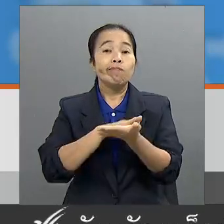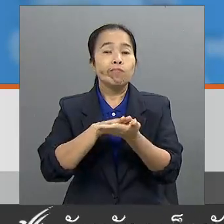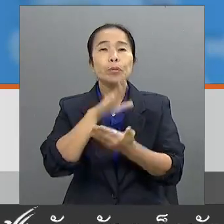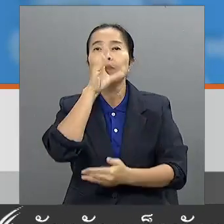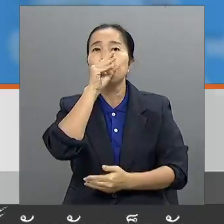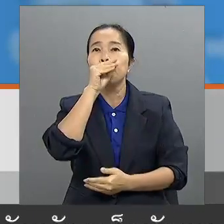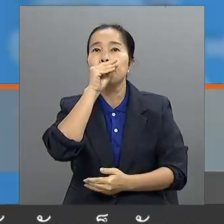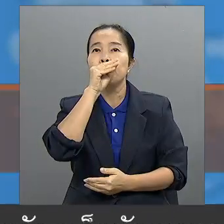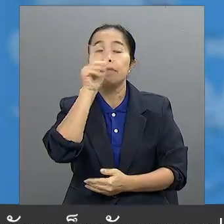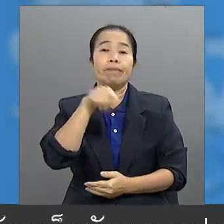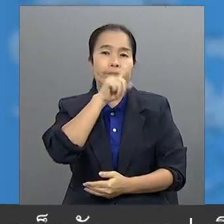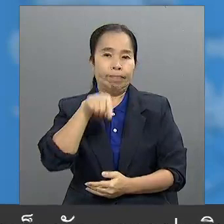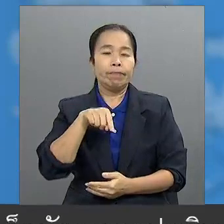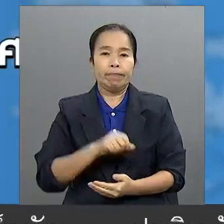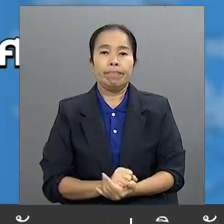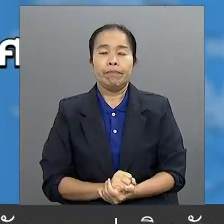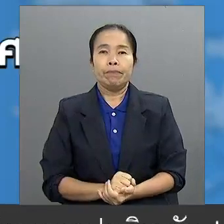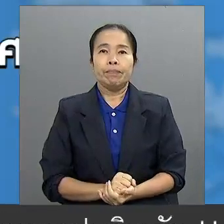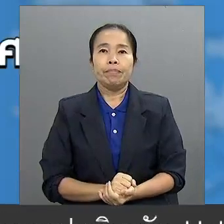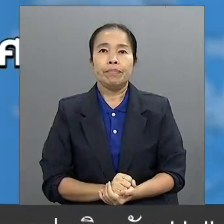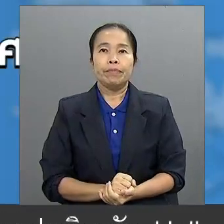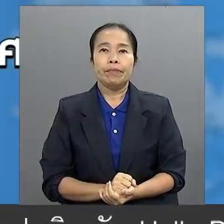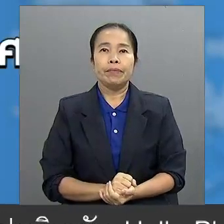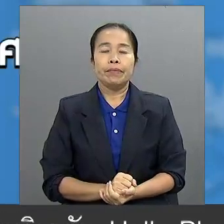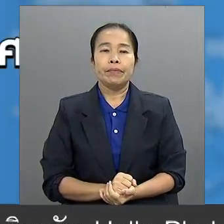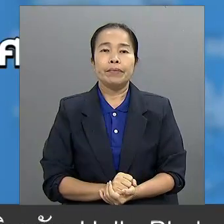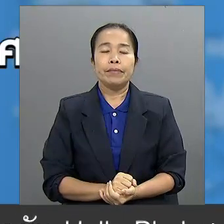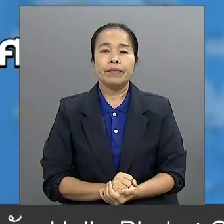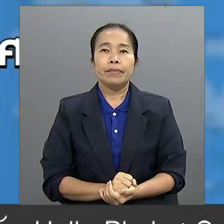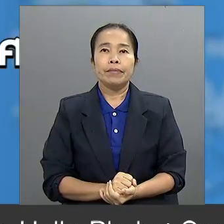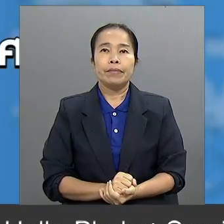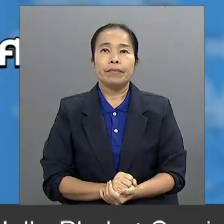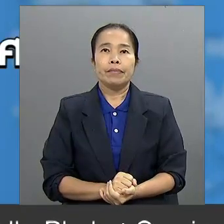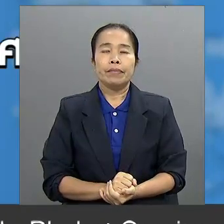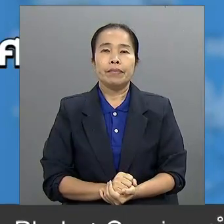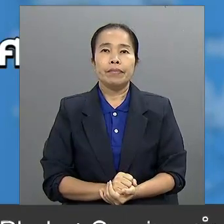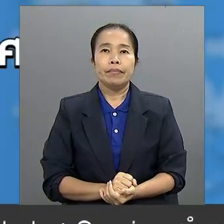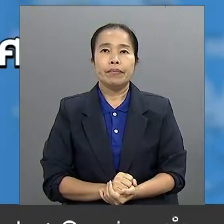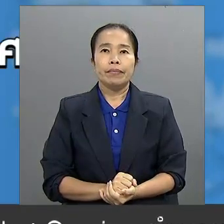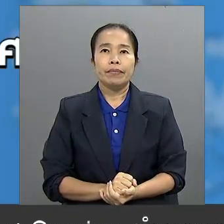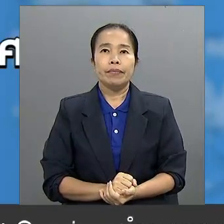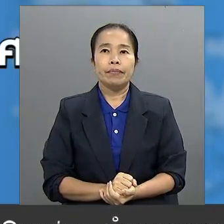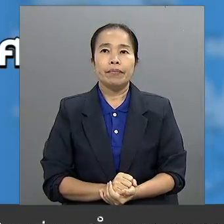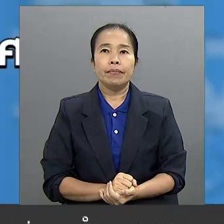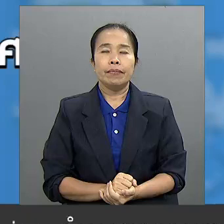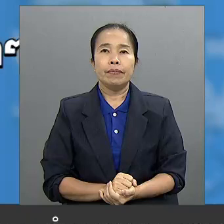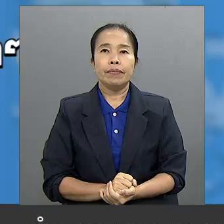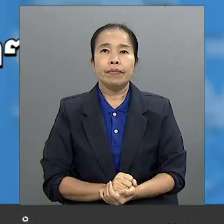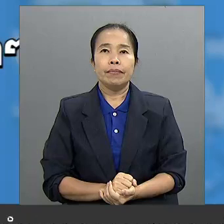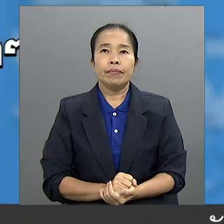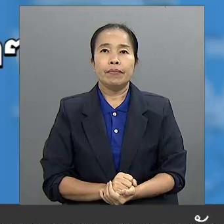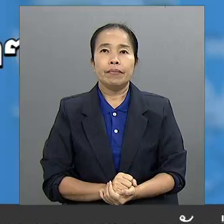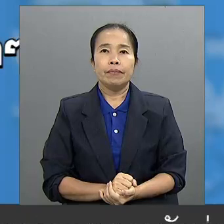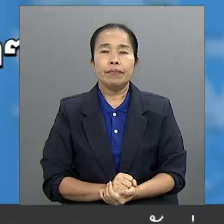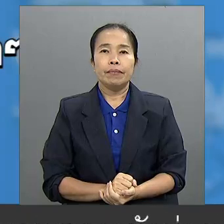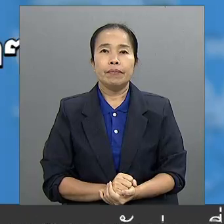because you know COVID so we stopped but then now more and more people want to buy you know a holiday home